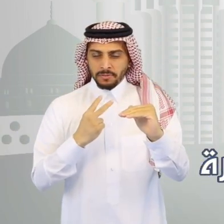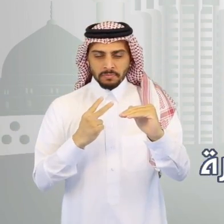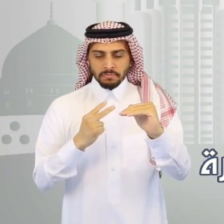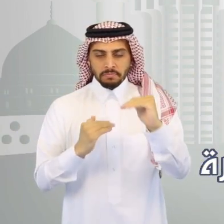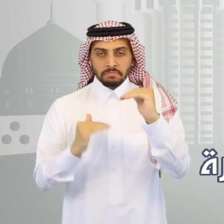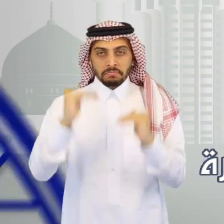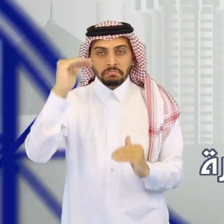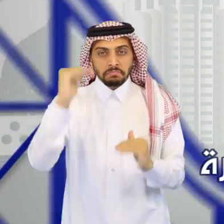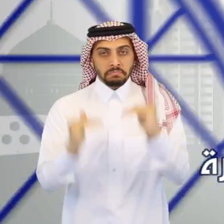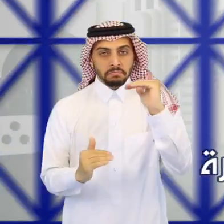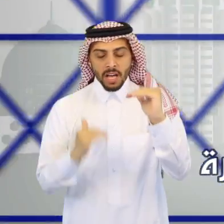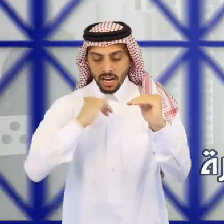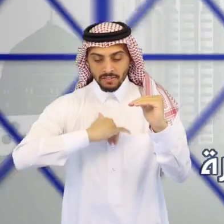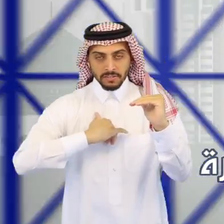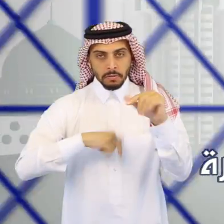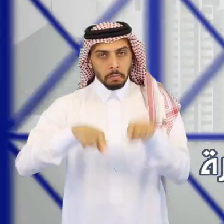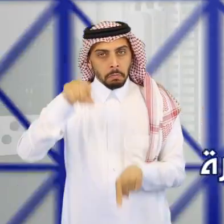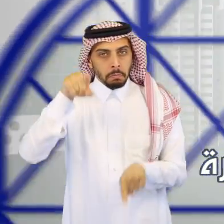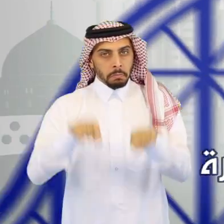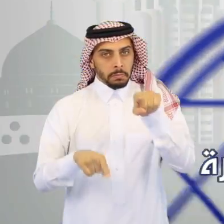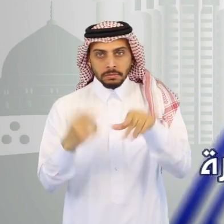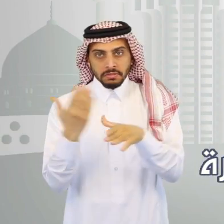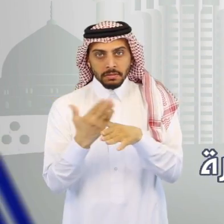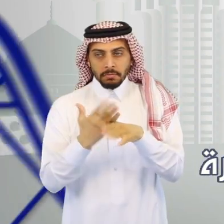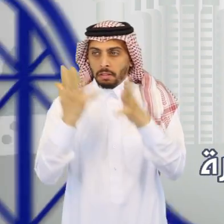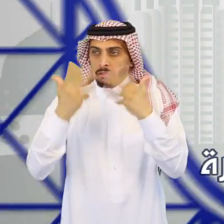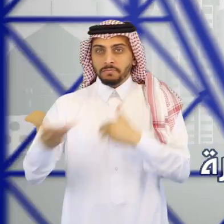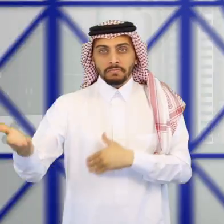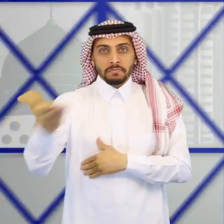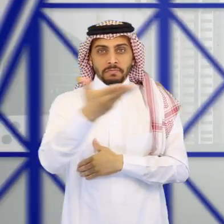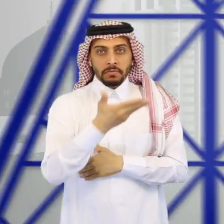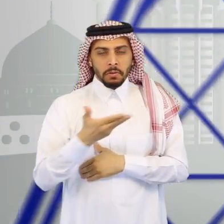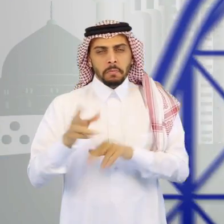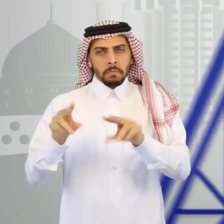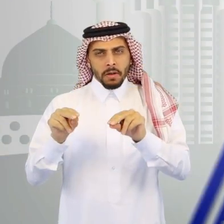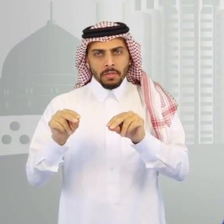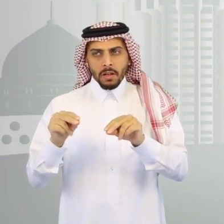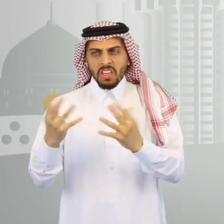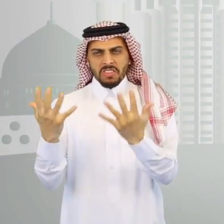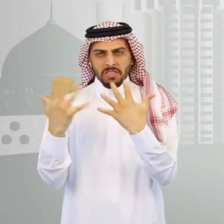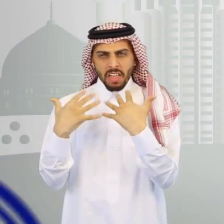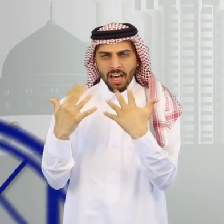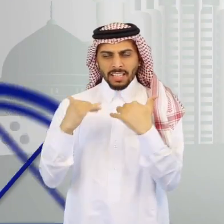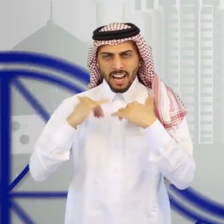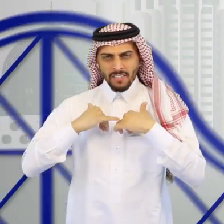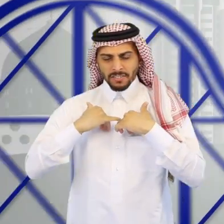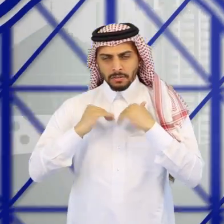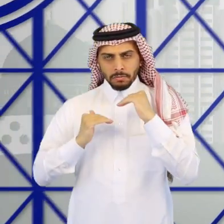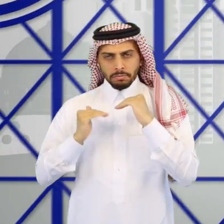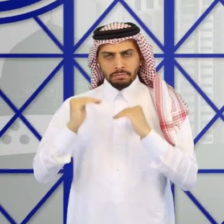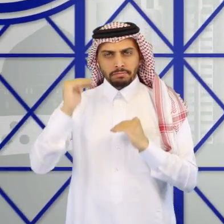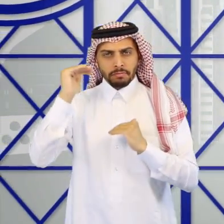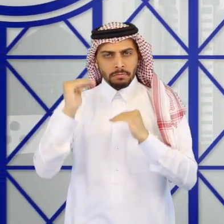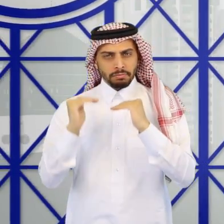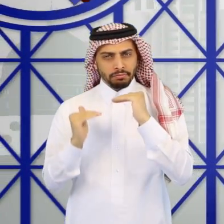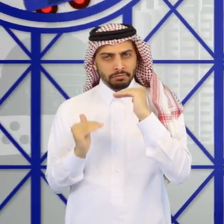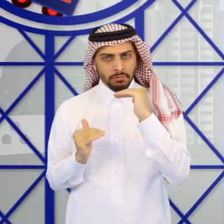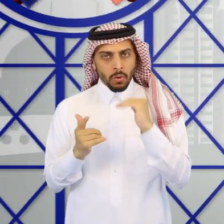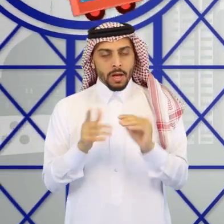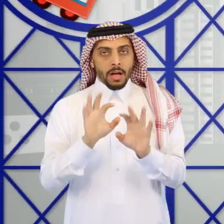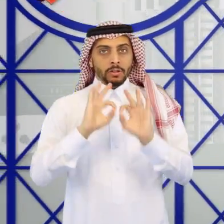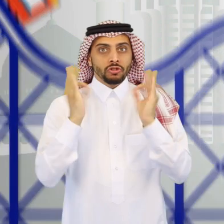تتغير مع مرور الوقت بناء على عوامل كثيره منها درجه الضغط النفسي الذي نواجهه والدعم